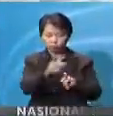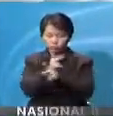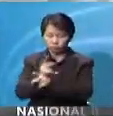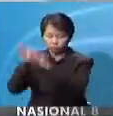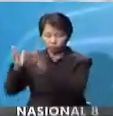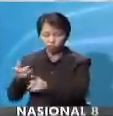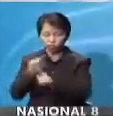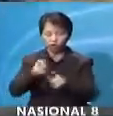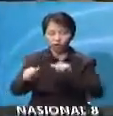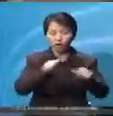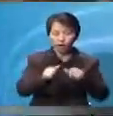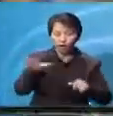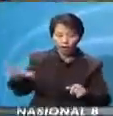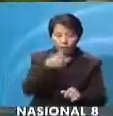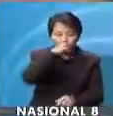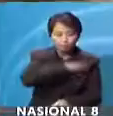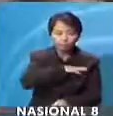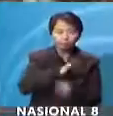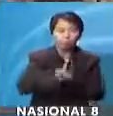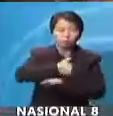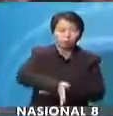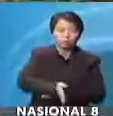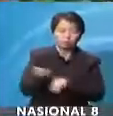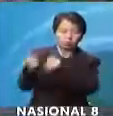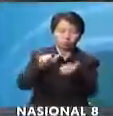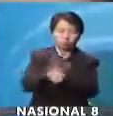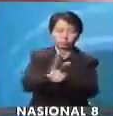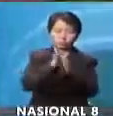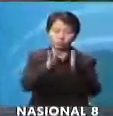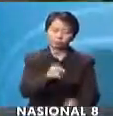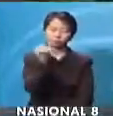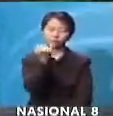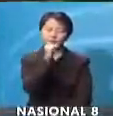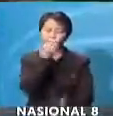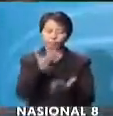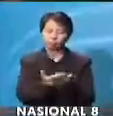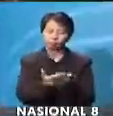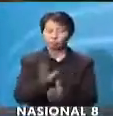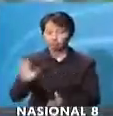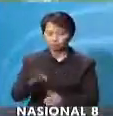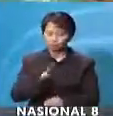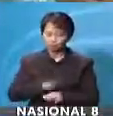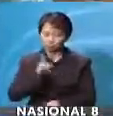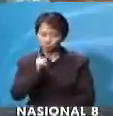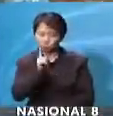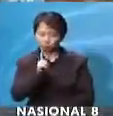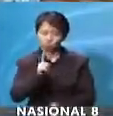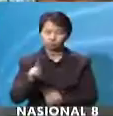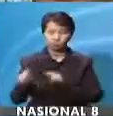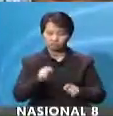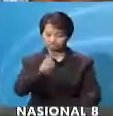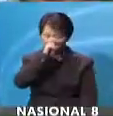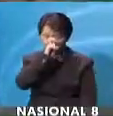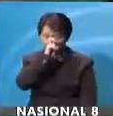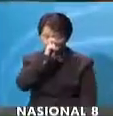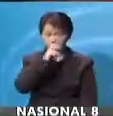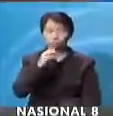pengguna dan daripada aktiviti pengambilan keuntungan berlebihan oleh peniaga tidak beretika beliau memberi amaran yang yang tindakan tegas